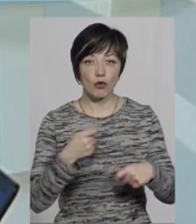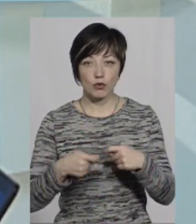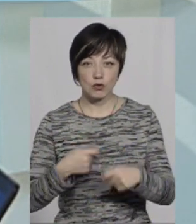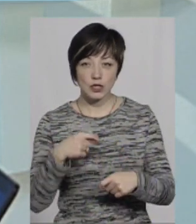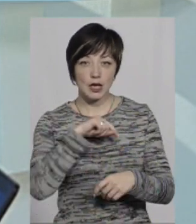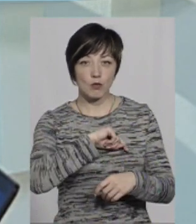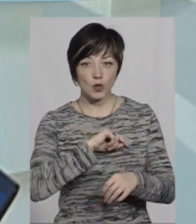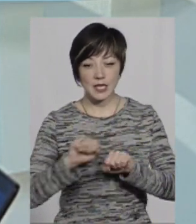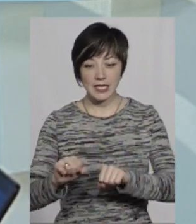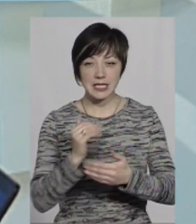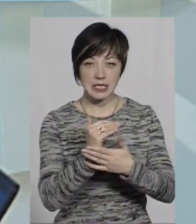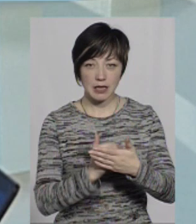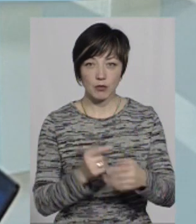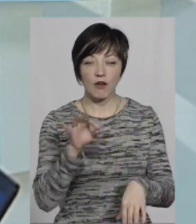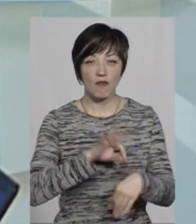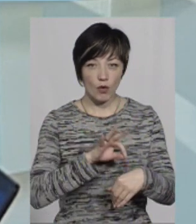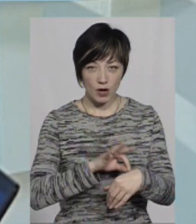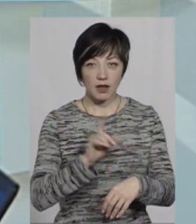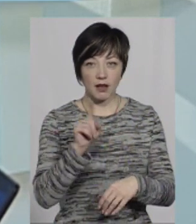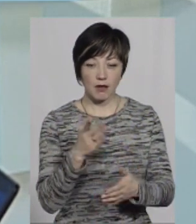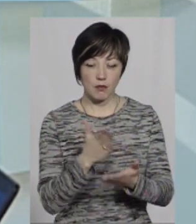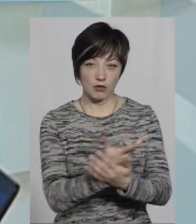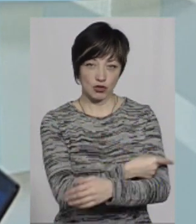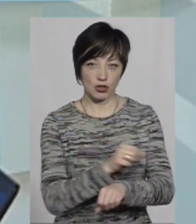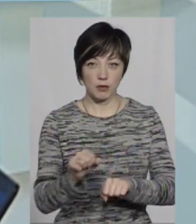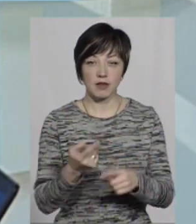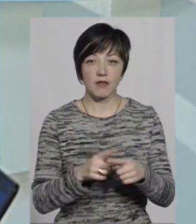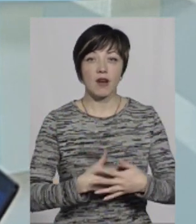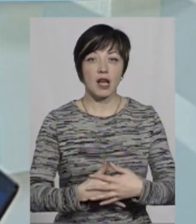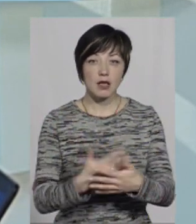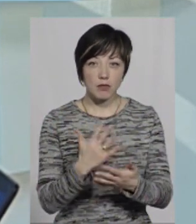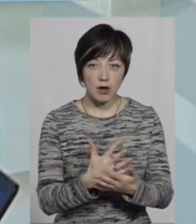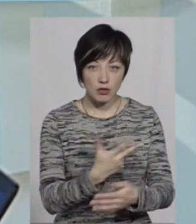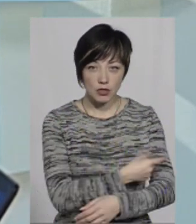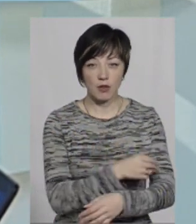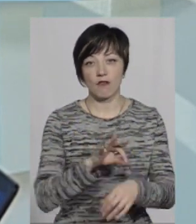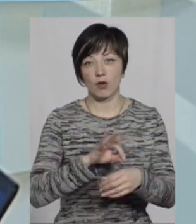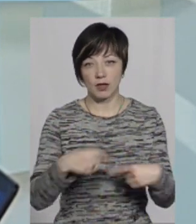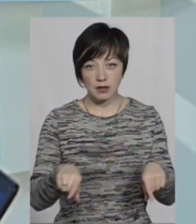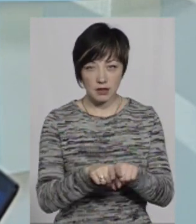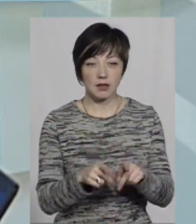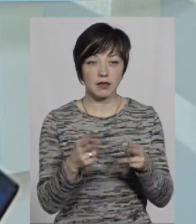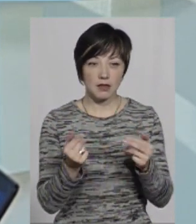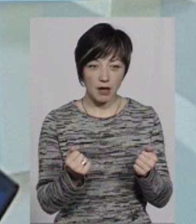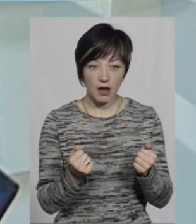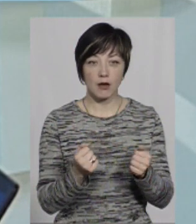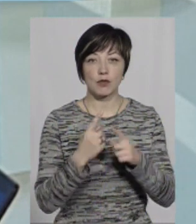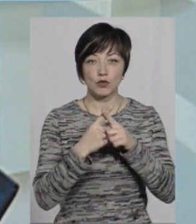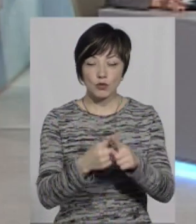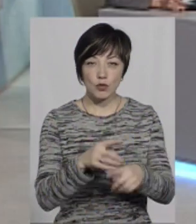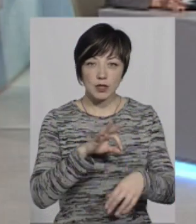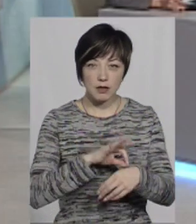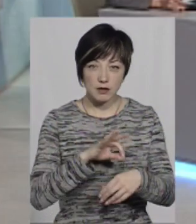порушення в імунній системі, і тому вони хворіють, навіть маючи щеплення. Вагітні мають щеплення, хворіють. Так, хворі, які мають